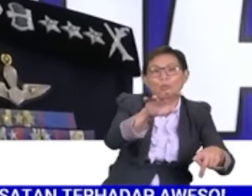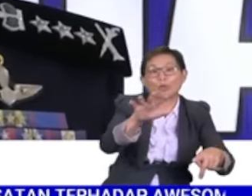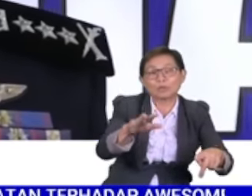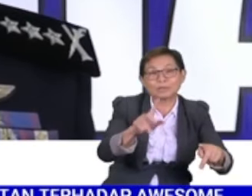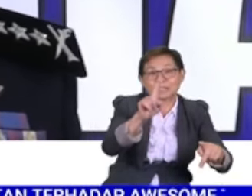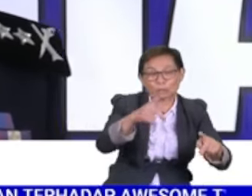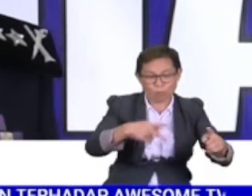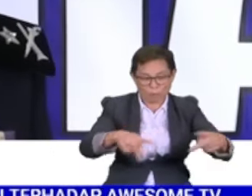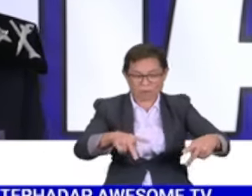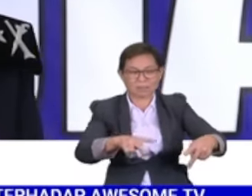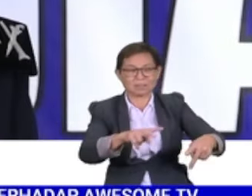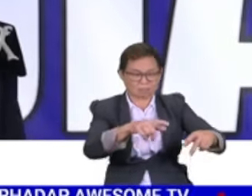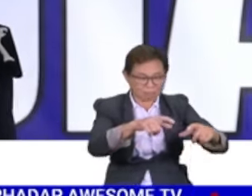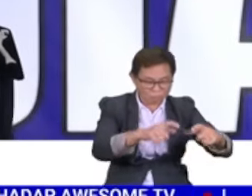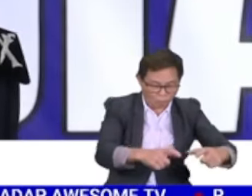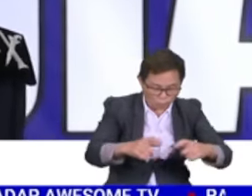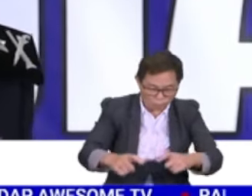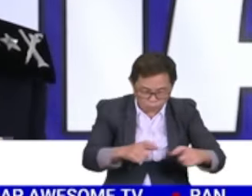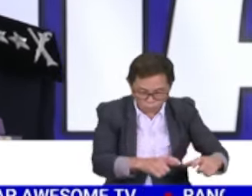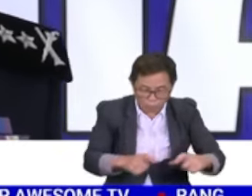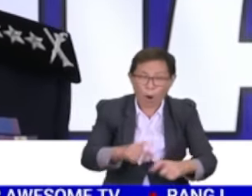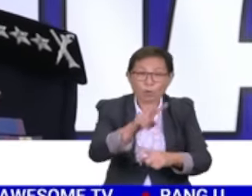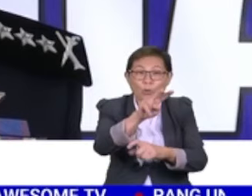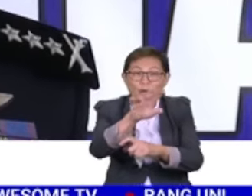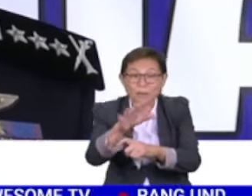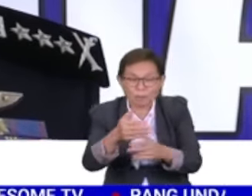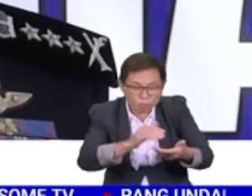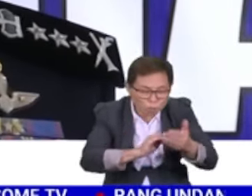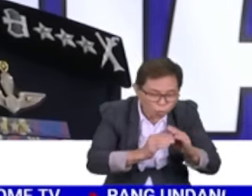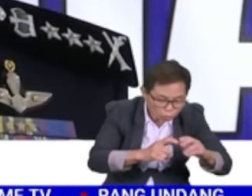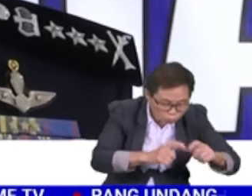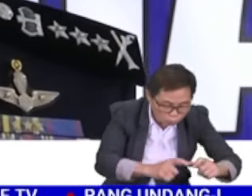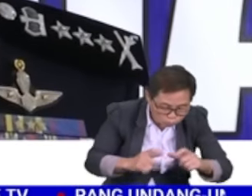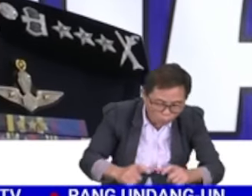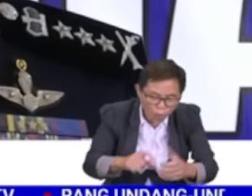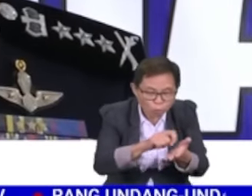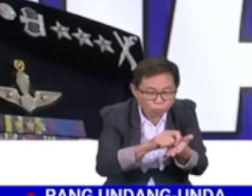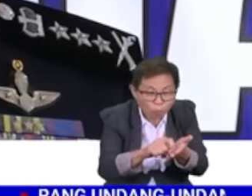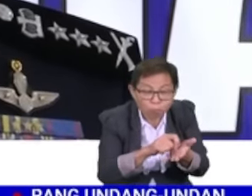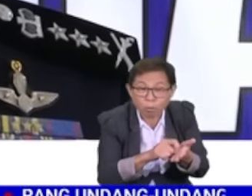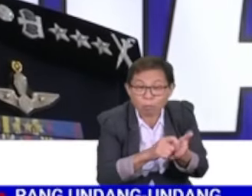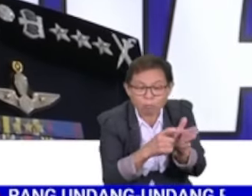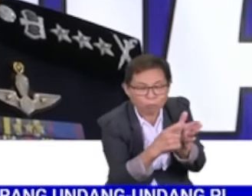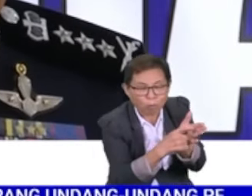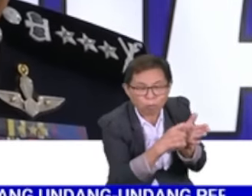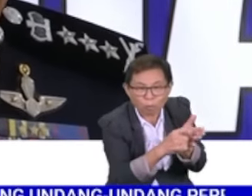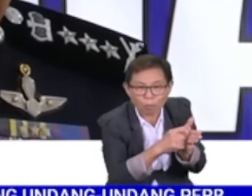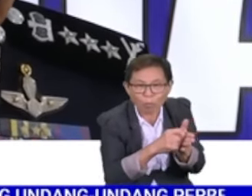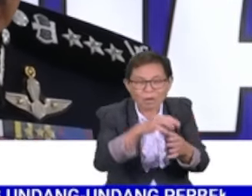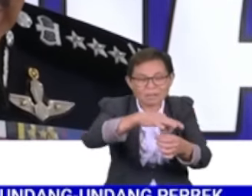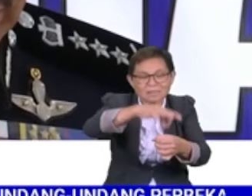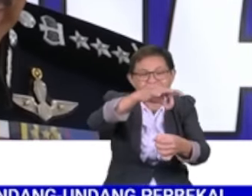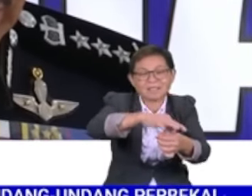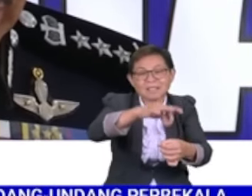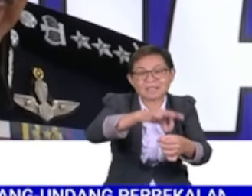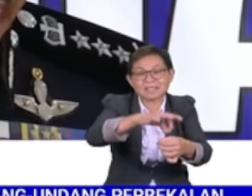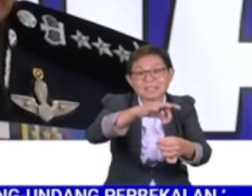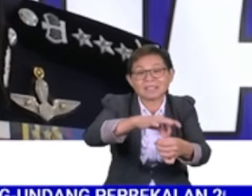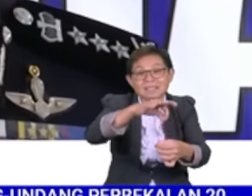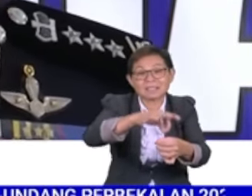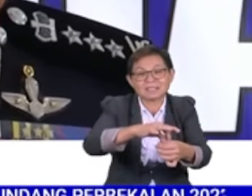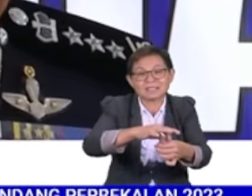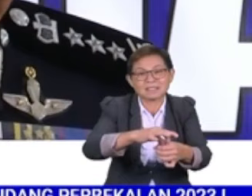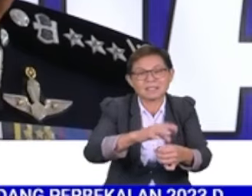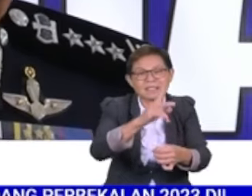25 bungkusan yang tertulis serbuk teh Chan,